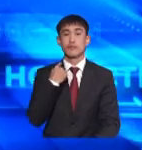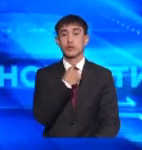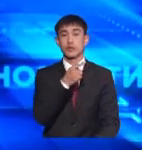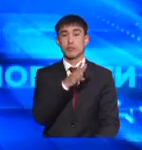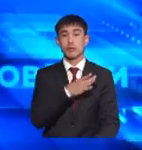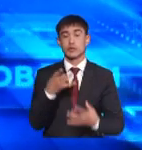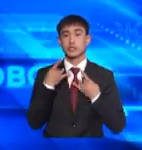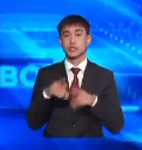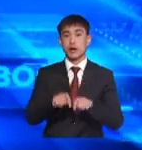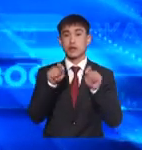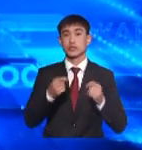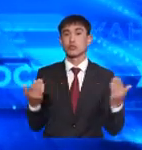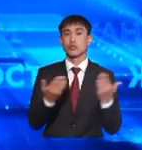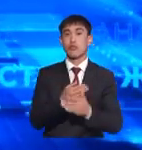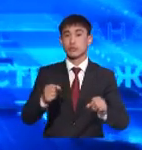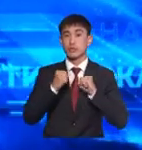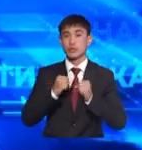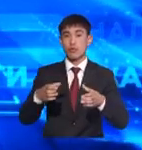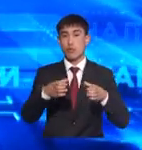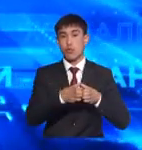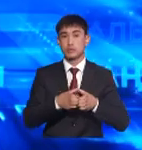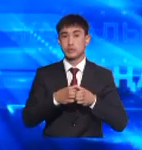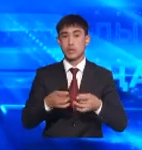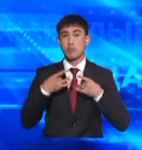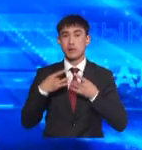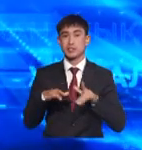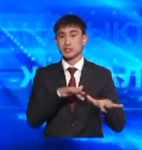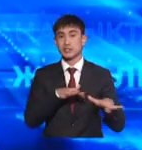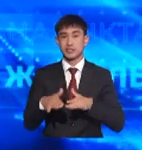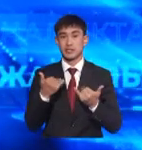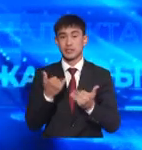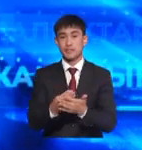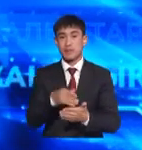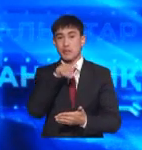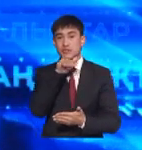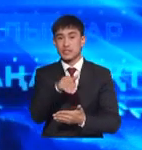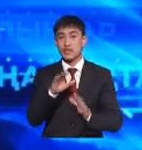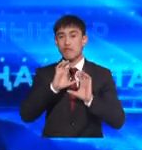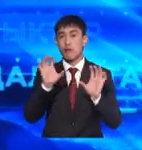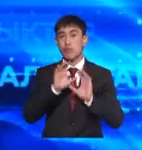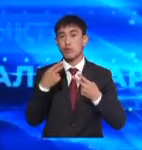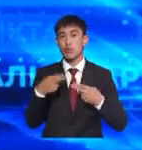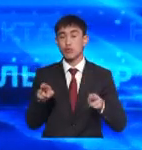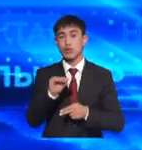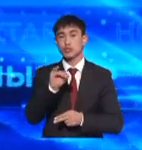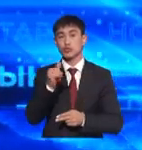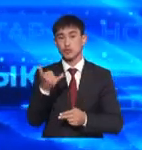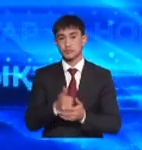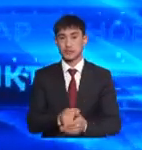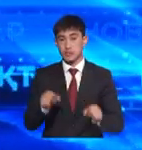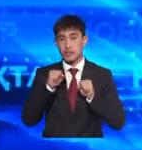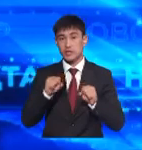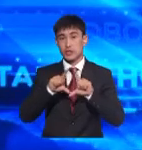Талдыкургане состоялось торжественное открытие нового спортивного комплекса, предназначенного для профессионального волейбольного клуба